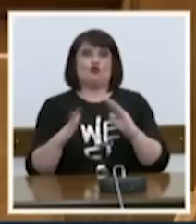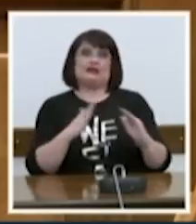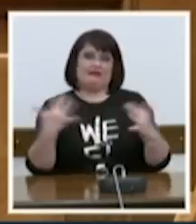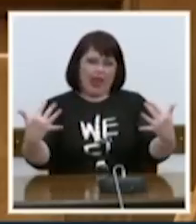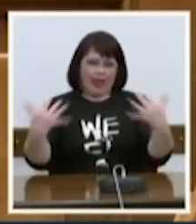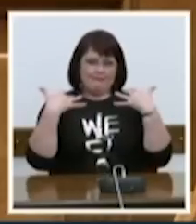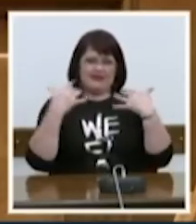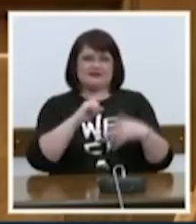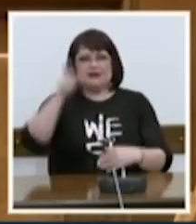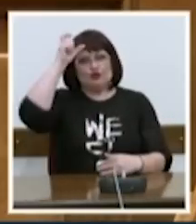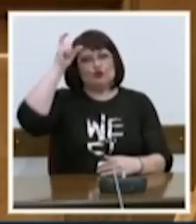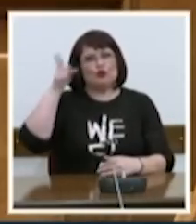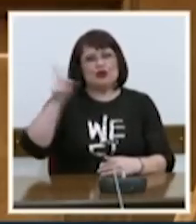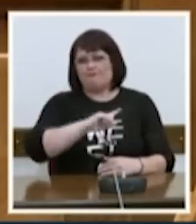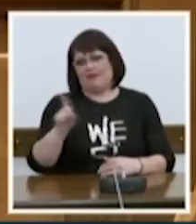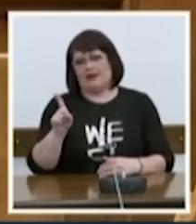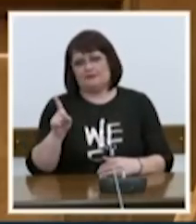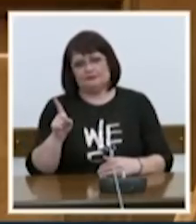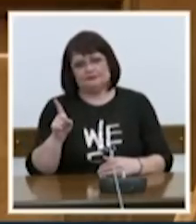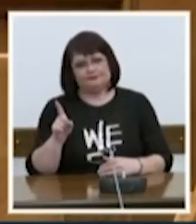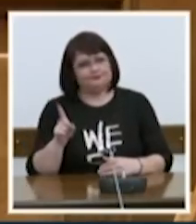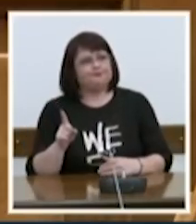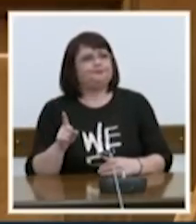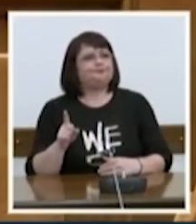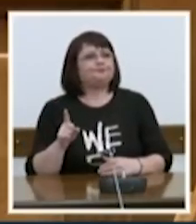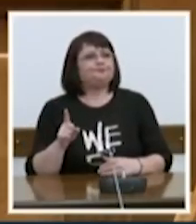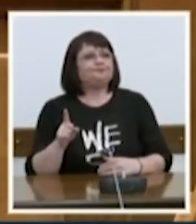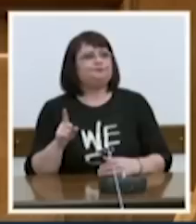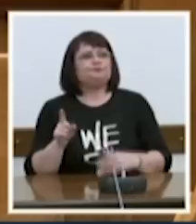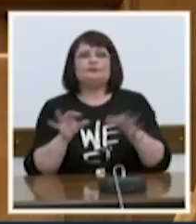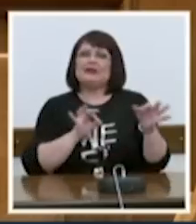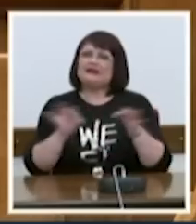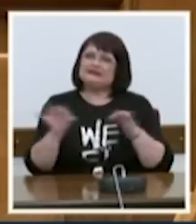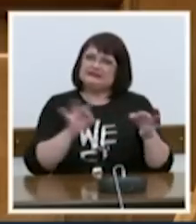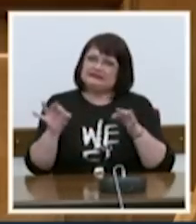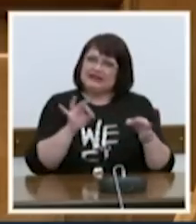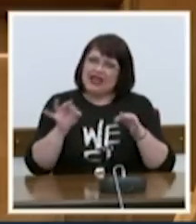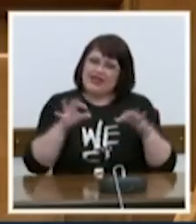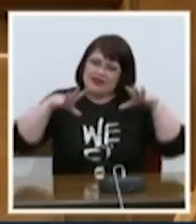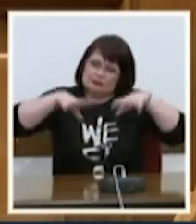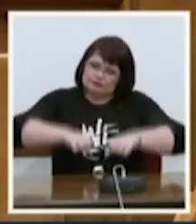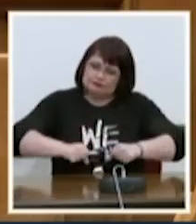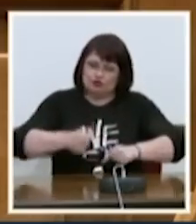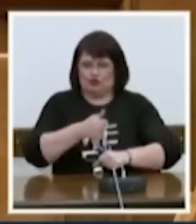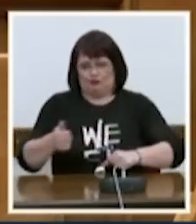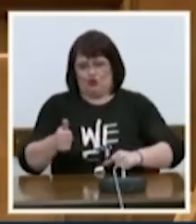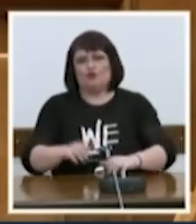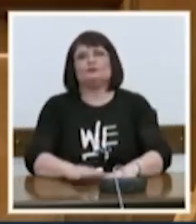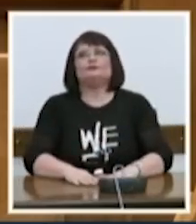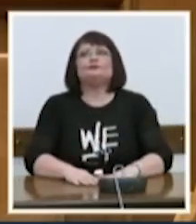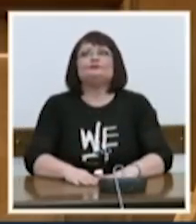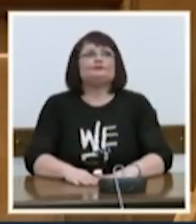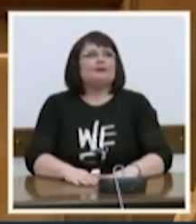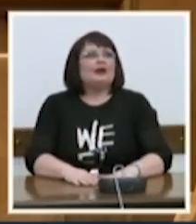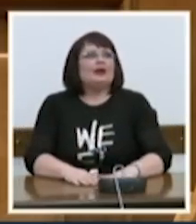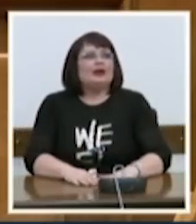του τουρκικού κράτους που προωθεί όλα τα σχέδια της άρχουσας τάξης του και όχι μόνο. Μόνο οι πολιτικά